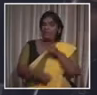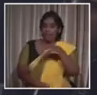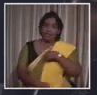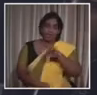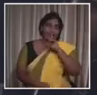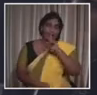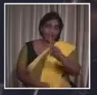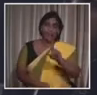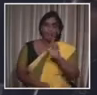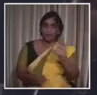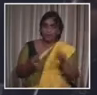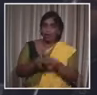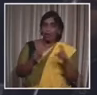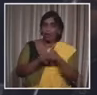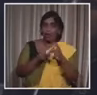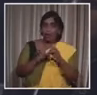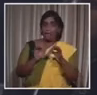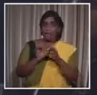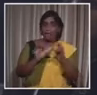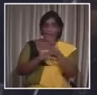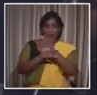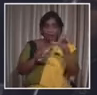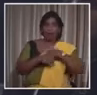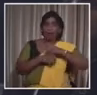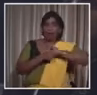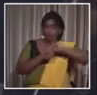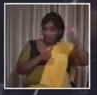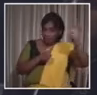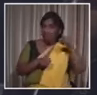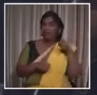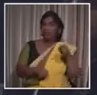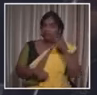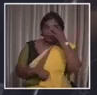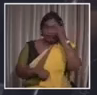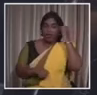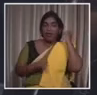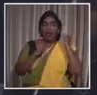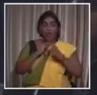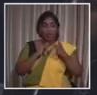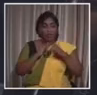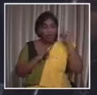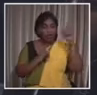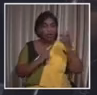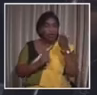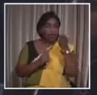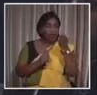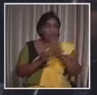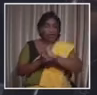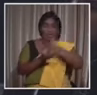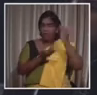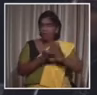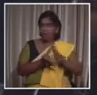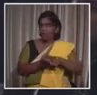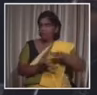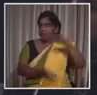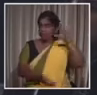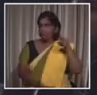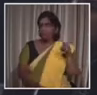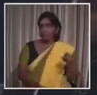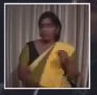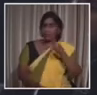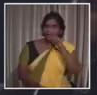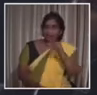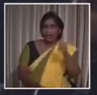කිව්වේ. ඊට අමතරව ඩොලර් බිලියන 18ක් එළියට ගියායි කියන කාරණාව උගන්ඩාවේ මුදල් සංචිතවල වැඩිවීමත් එක්ක